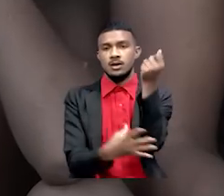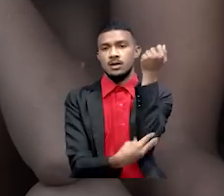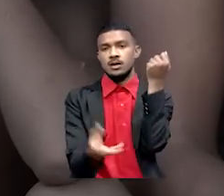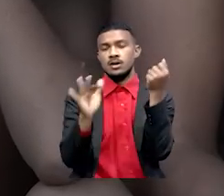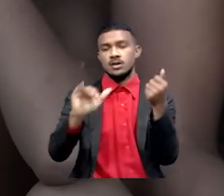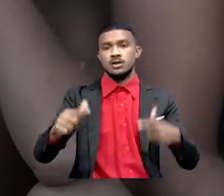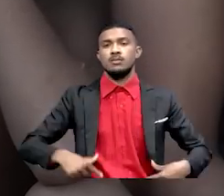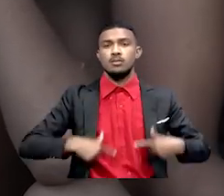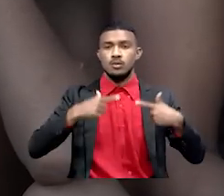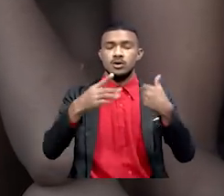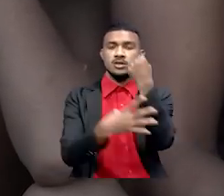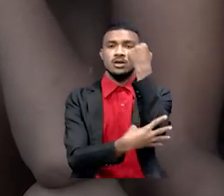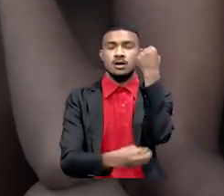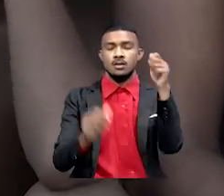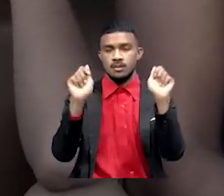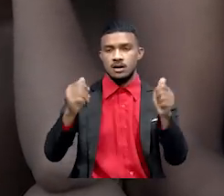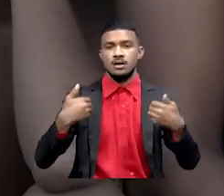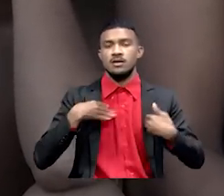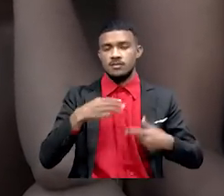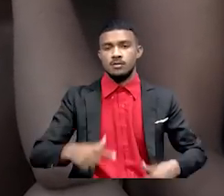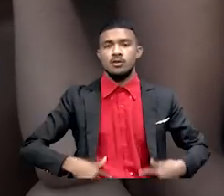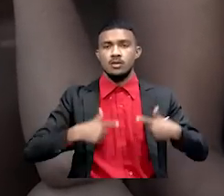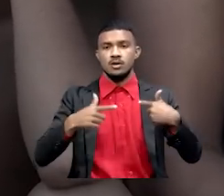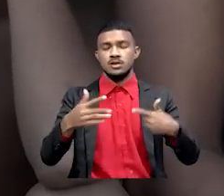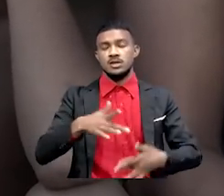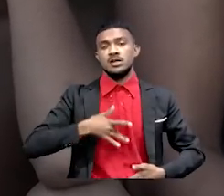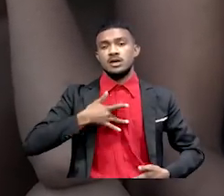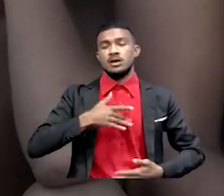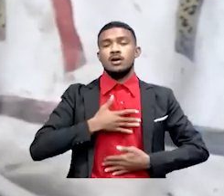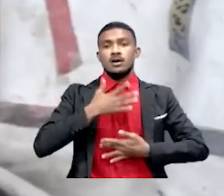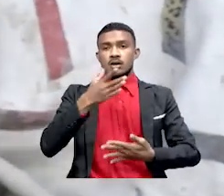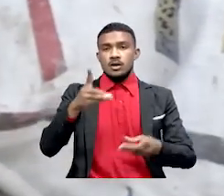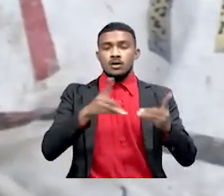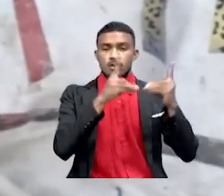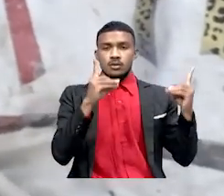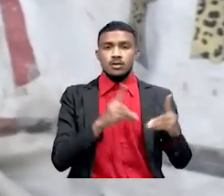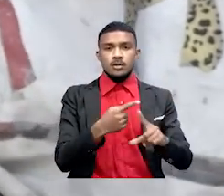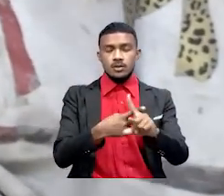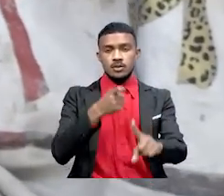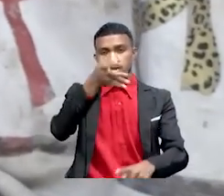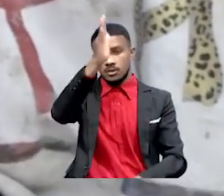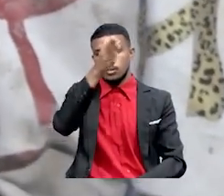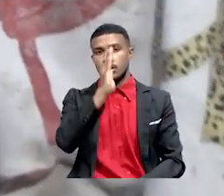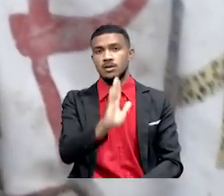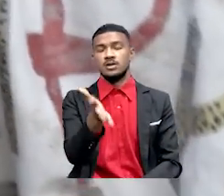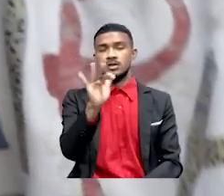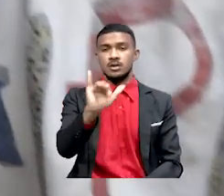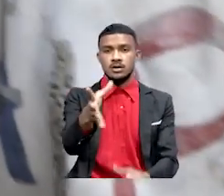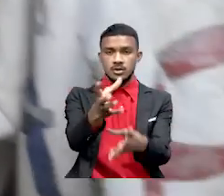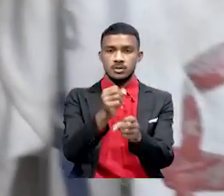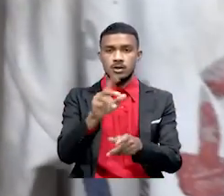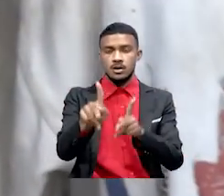bemori smukit, atu ia sira ne moris sinti doming husi maromak, tambag rasa be sira simu husi ema